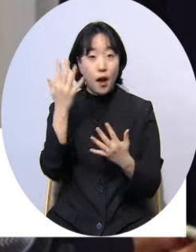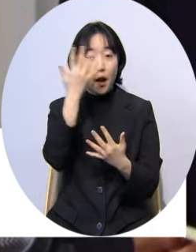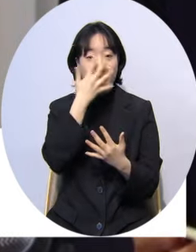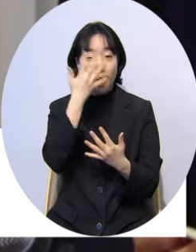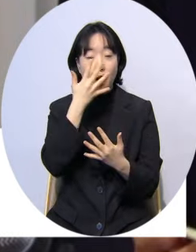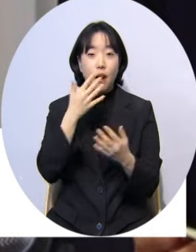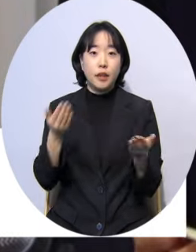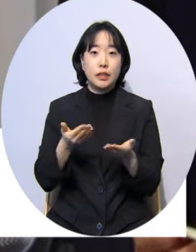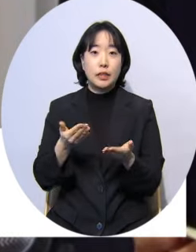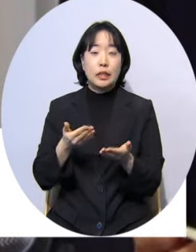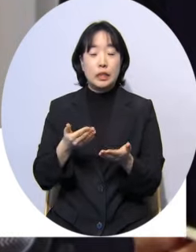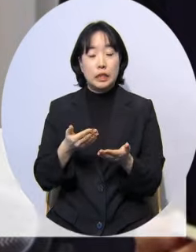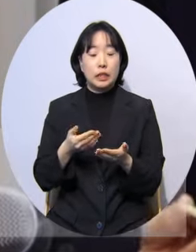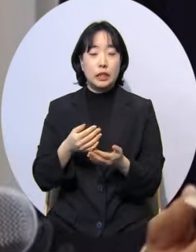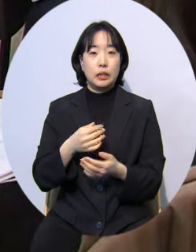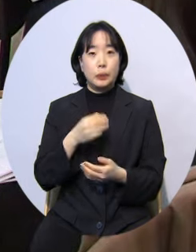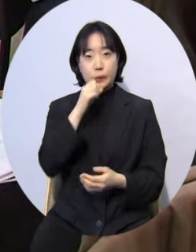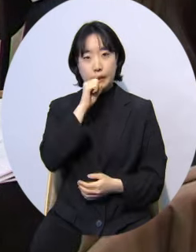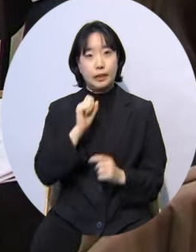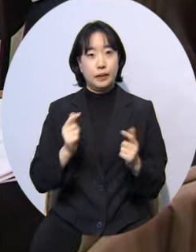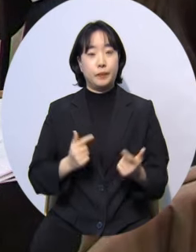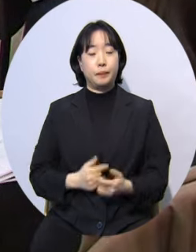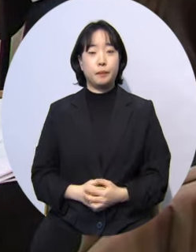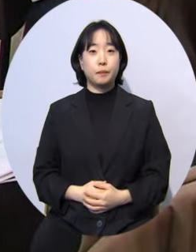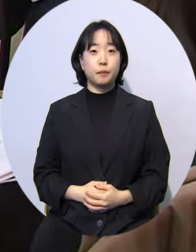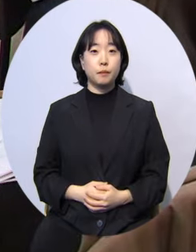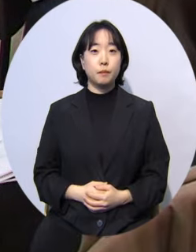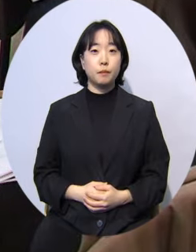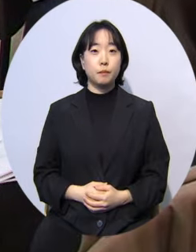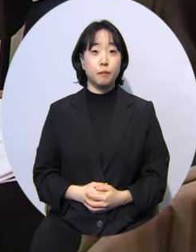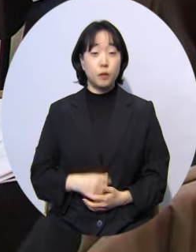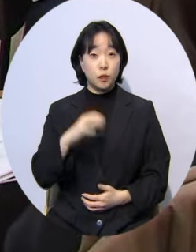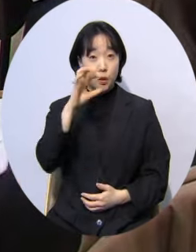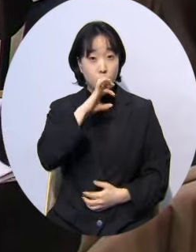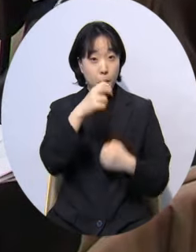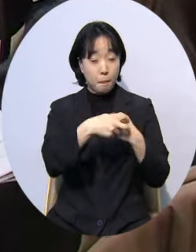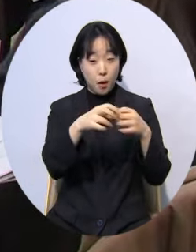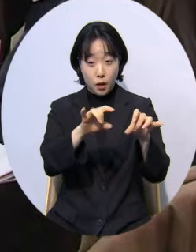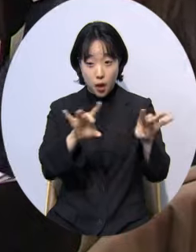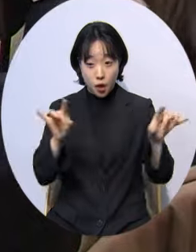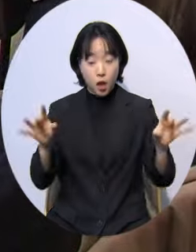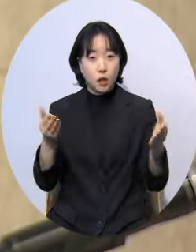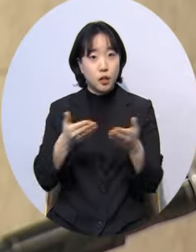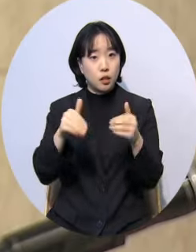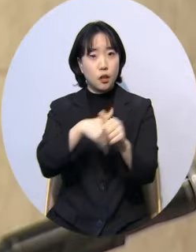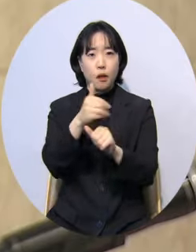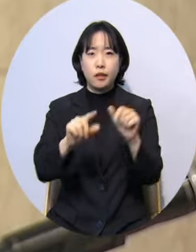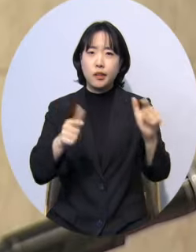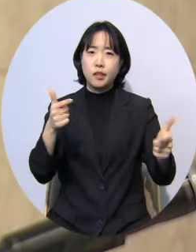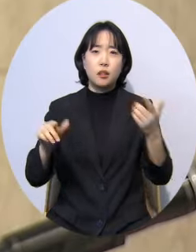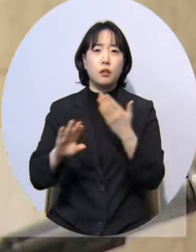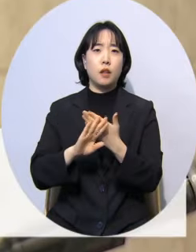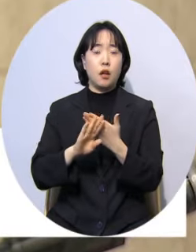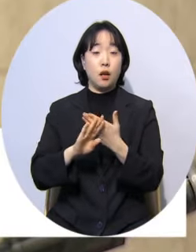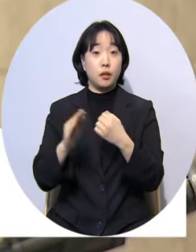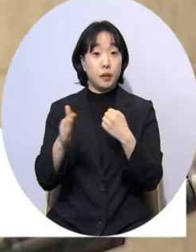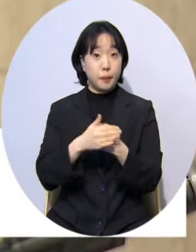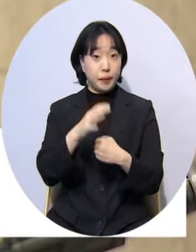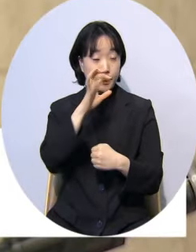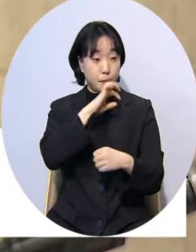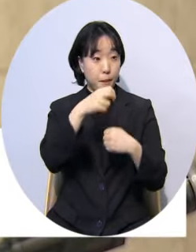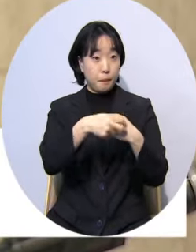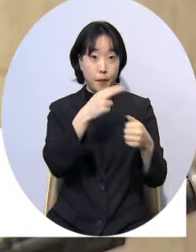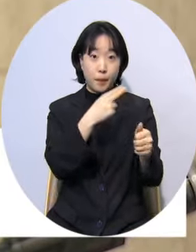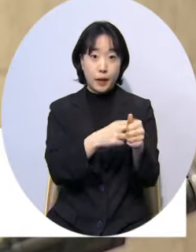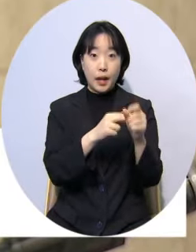하는 체험을 하게 되었습니다 수병 무환 전공 한명당 정 환자수를 제시해